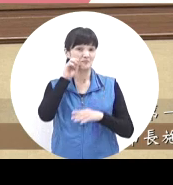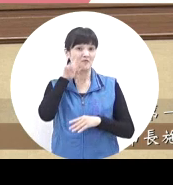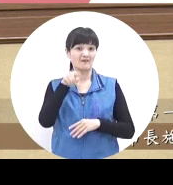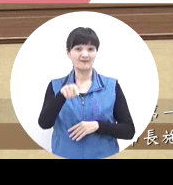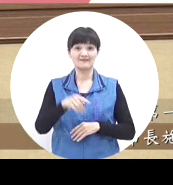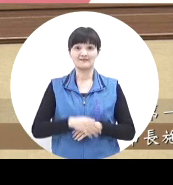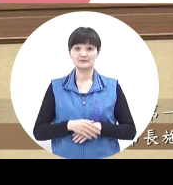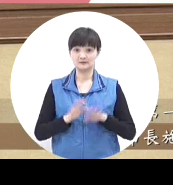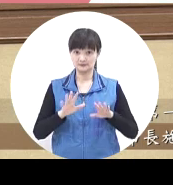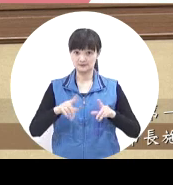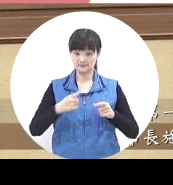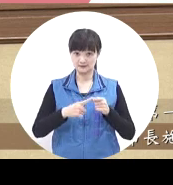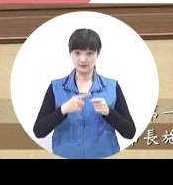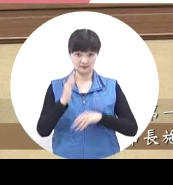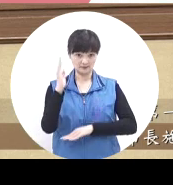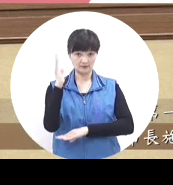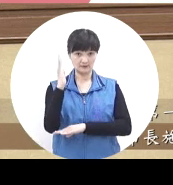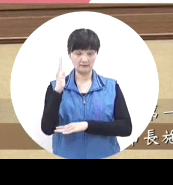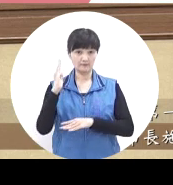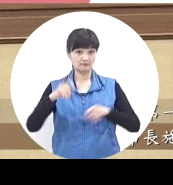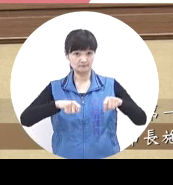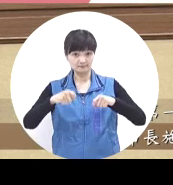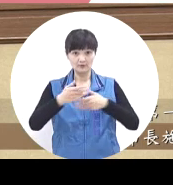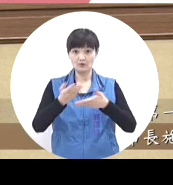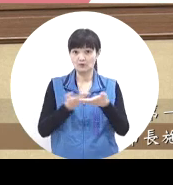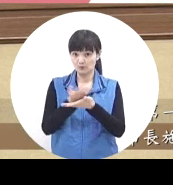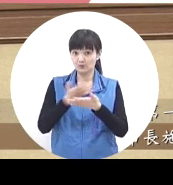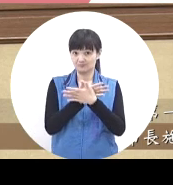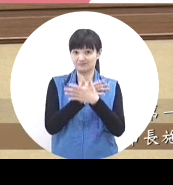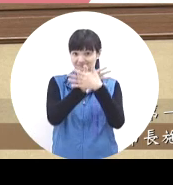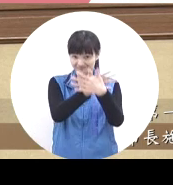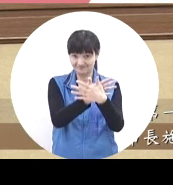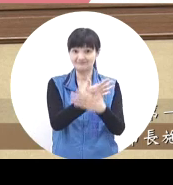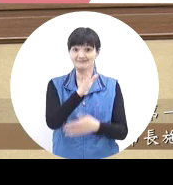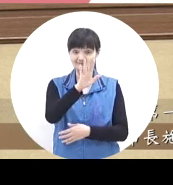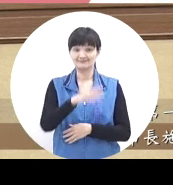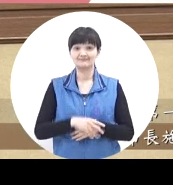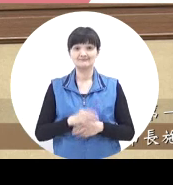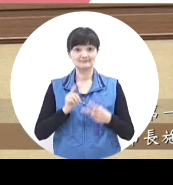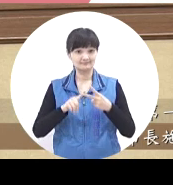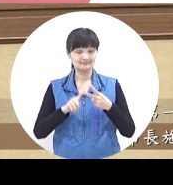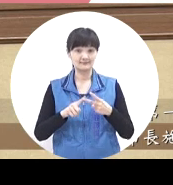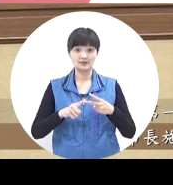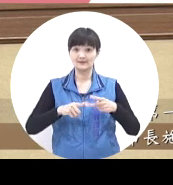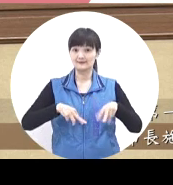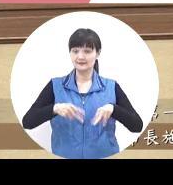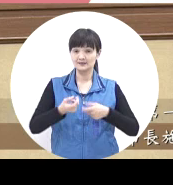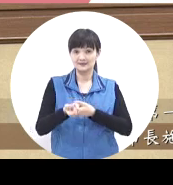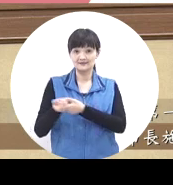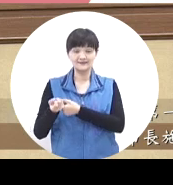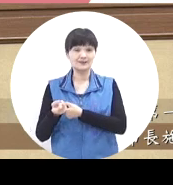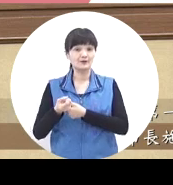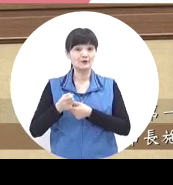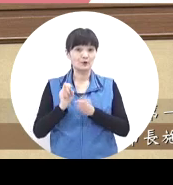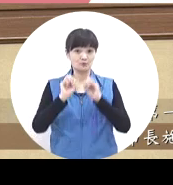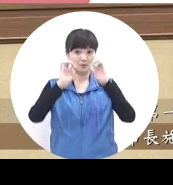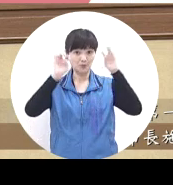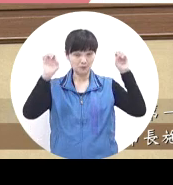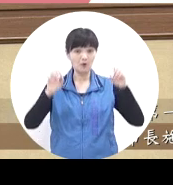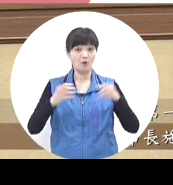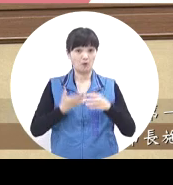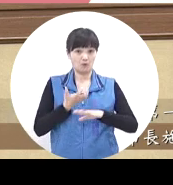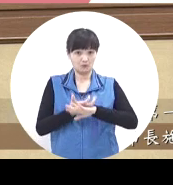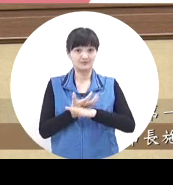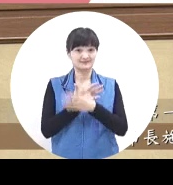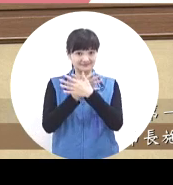策沟通奖，那以及我们的行销传播杰出贡献奖，年度的政策的行销